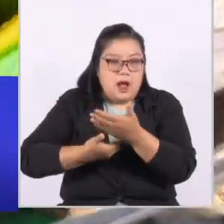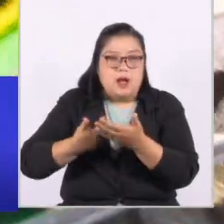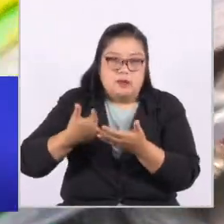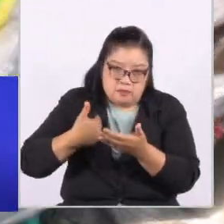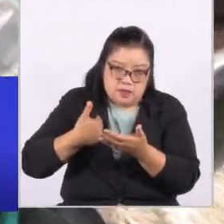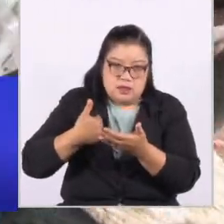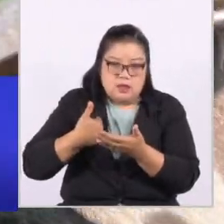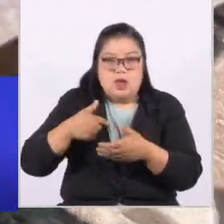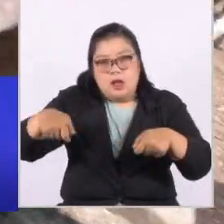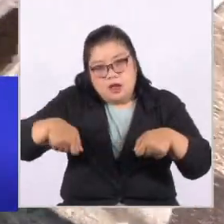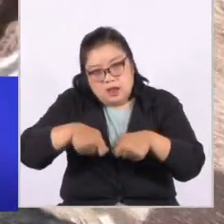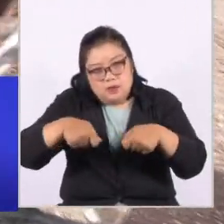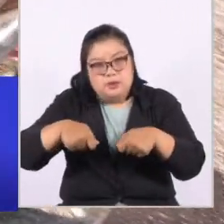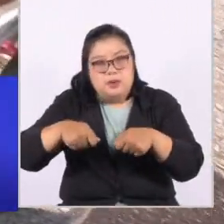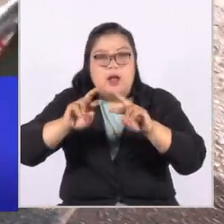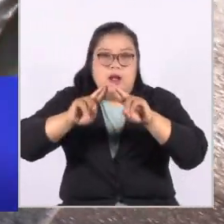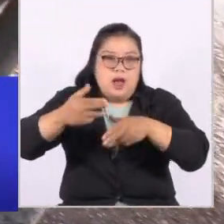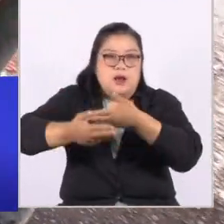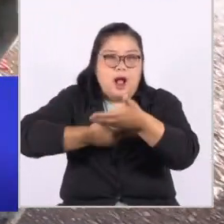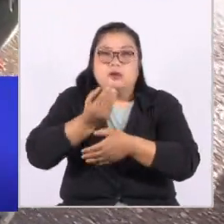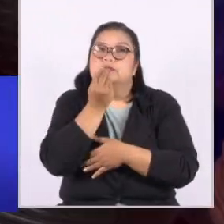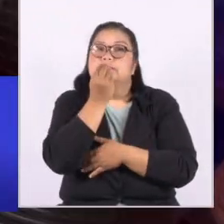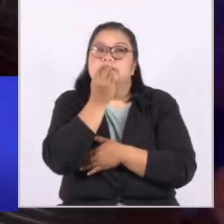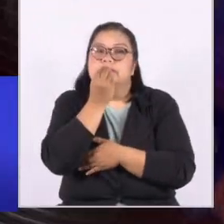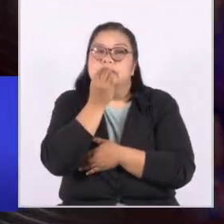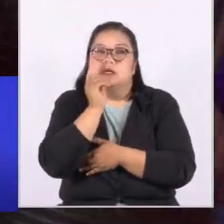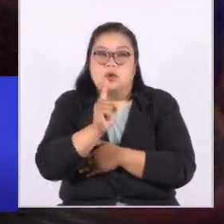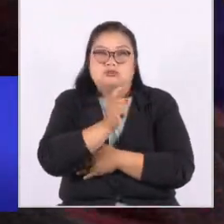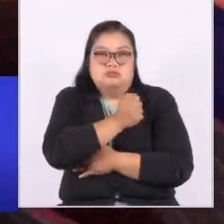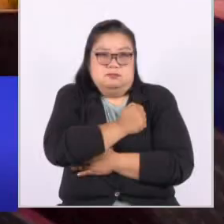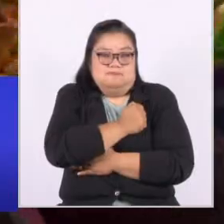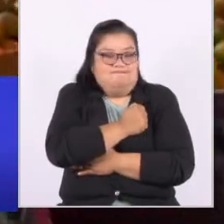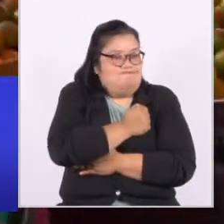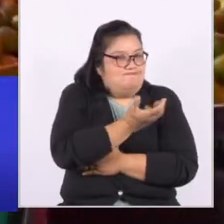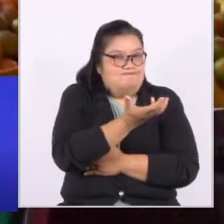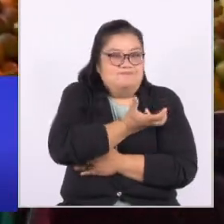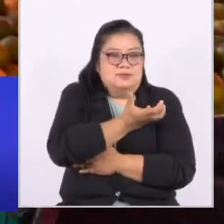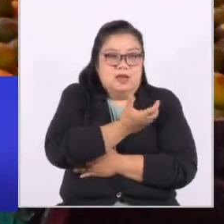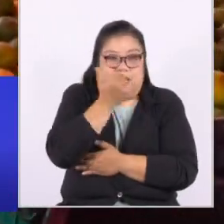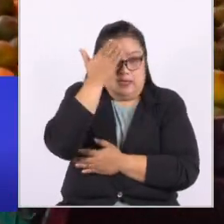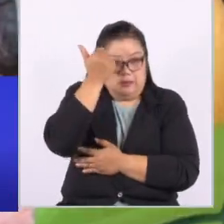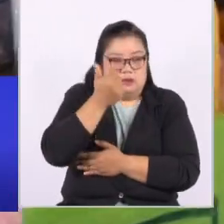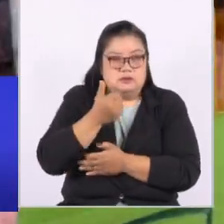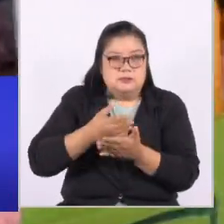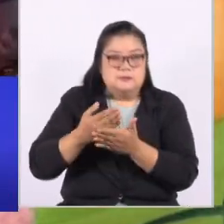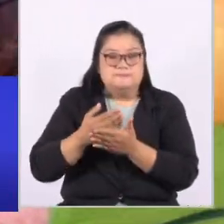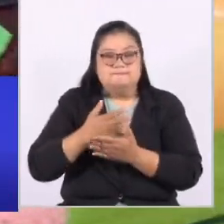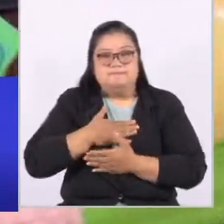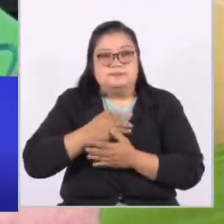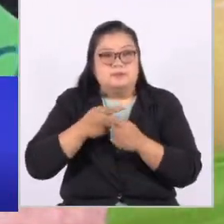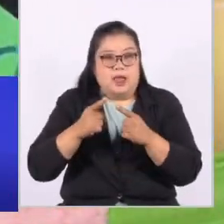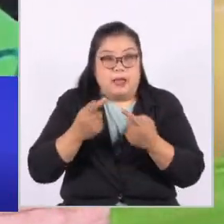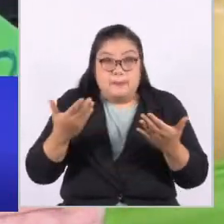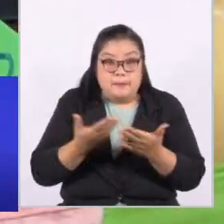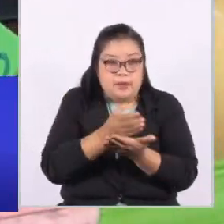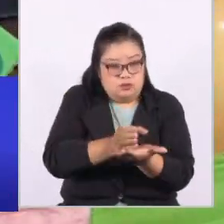ประกอบอาหารตามร้านค้าร้านอาหารนะคะบอกต้องกัดฟันซื้อเลยเพราะมันจำเป็นต้องใช้อ่ะค่ะอ่ะงั้นเปลี่ยนไปเป็นมะนาวขวดที่